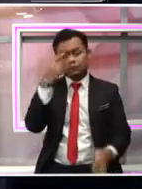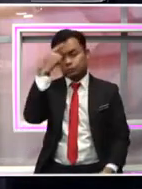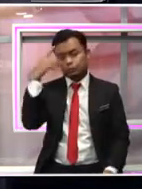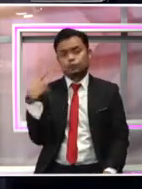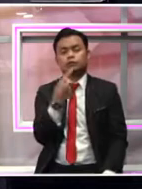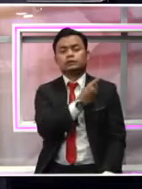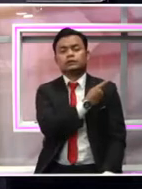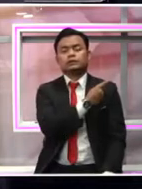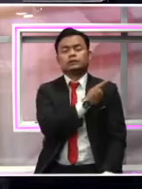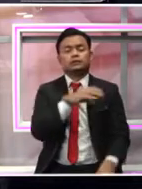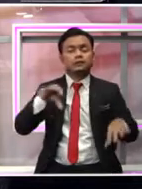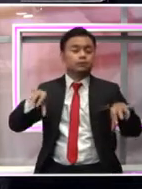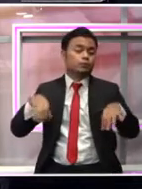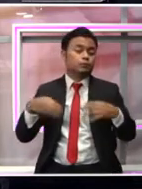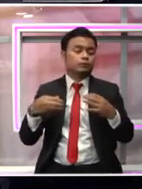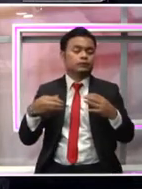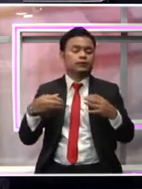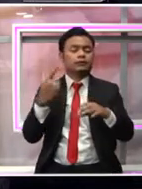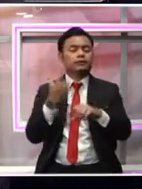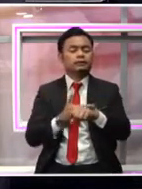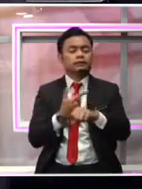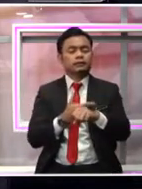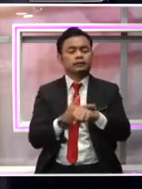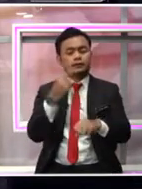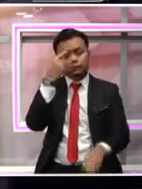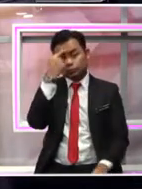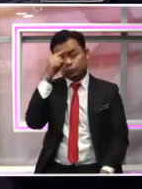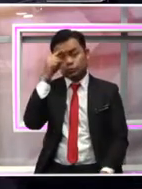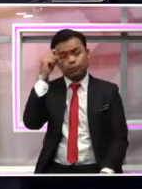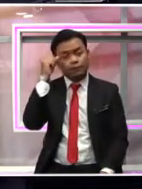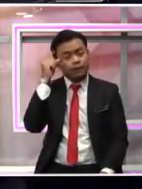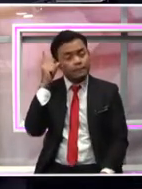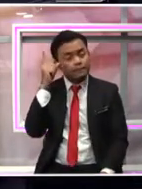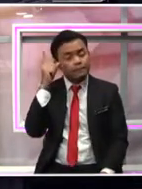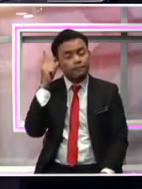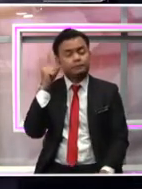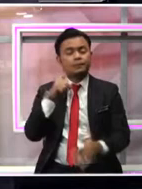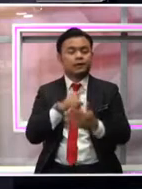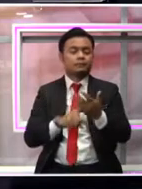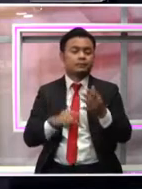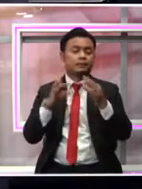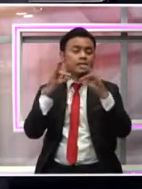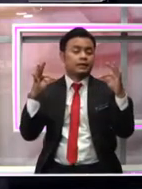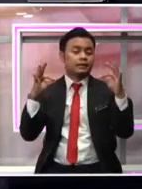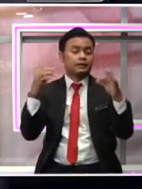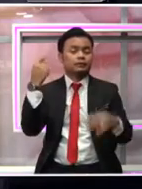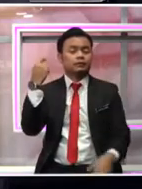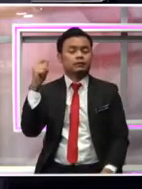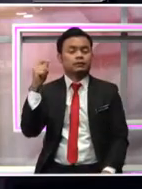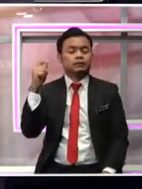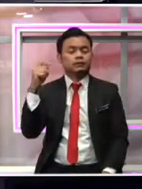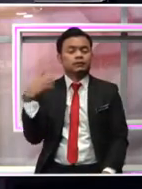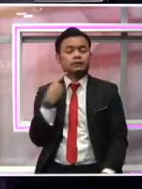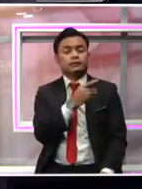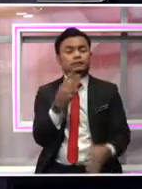pengukuhan untuk memahami apa itu ayat tunggal tidak tahu dah ini semuanya tunggal baik itu enak nilai nak Cuba